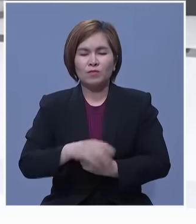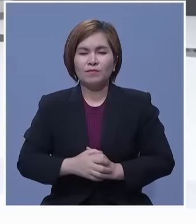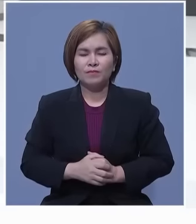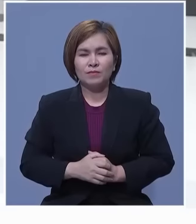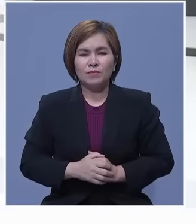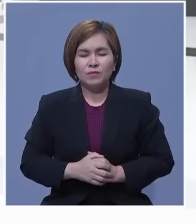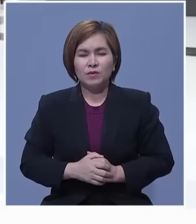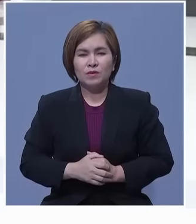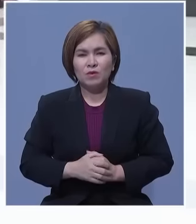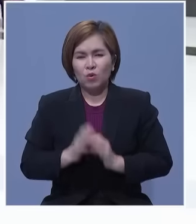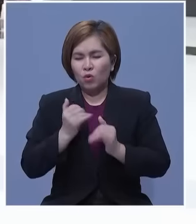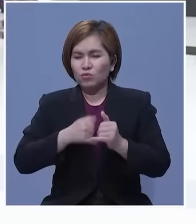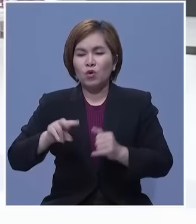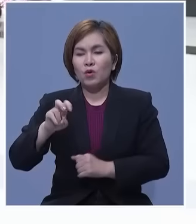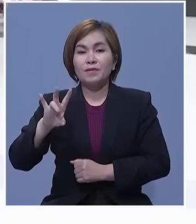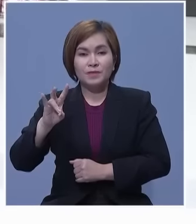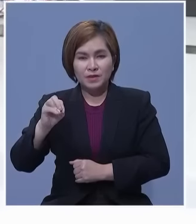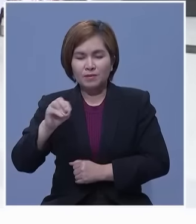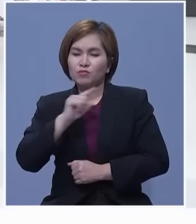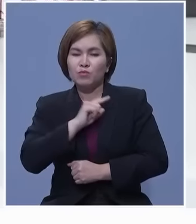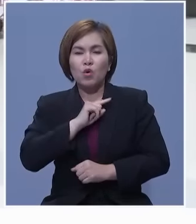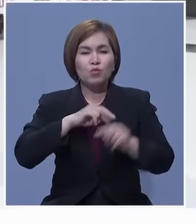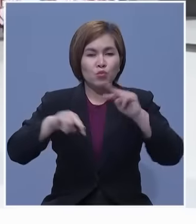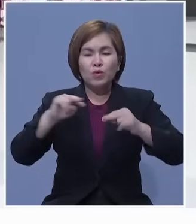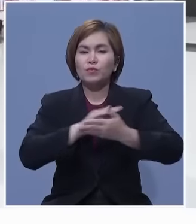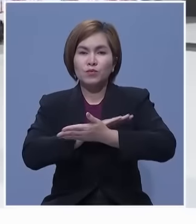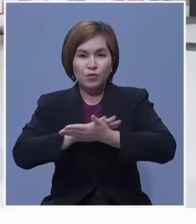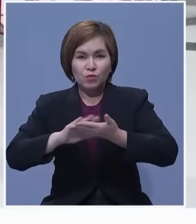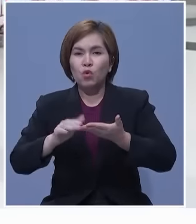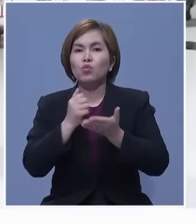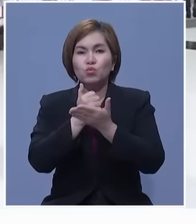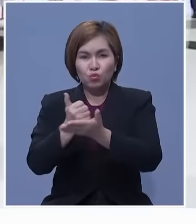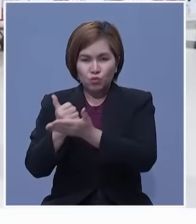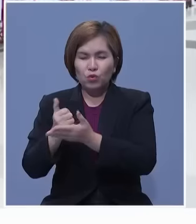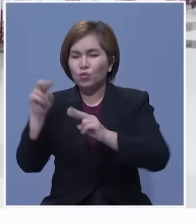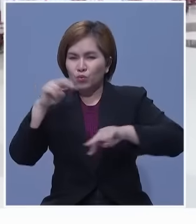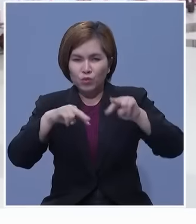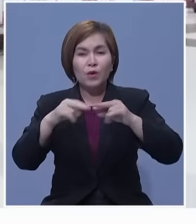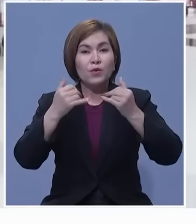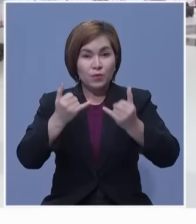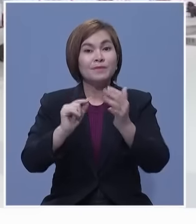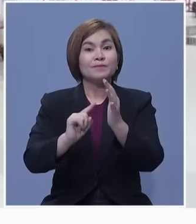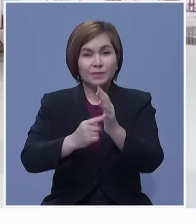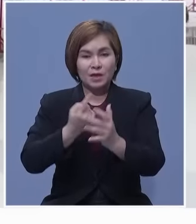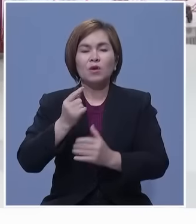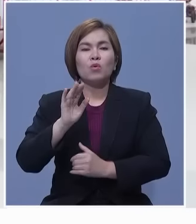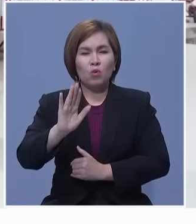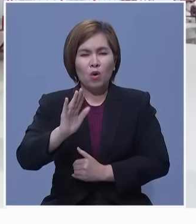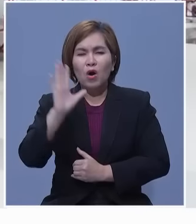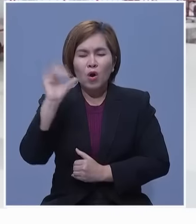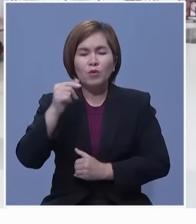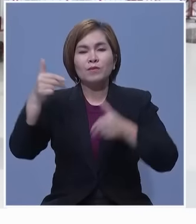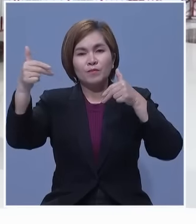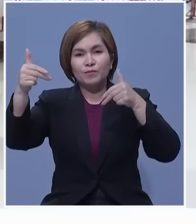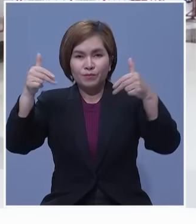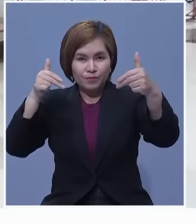ำนวน270นายมากระจายกำลังดูแลความเรียบร้อยโดยรอบพื้นที่ขณะเดียวกันนะคะวันนี้ยังถือเป็นครั้งแรกด้วยค่ะที่มีการนำกล้องวงจ